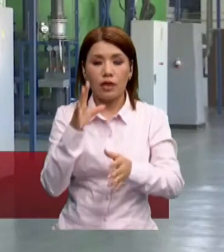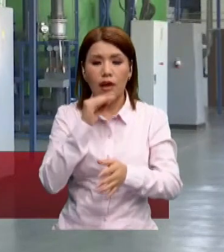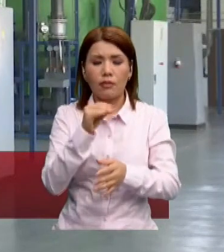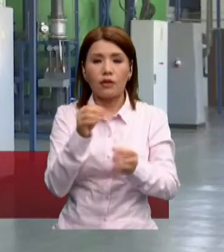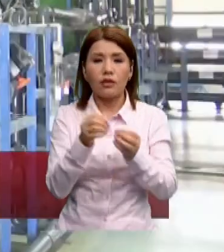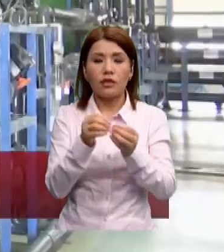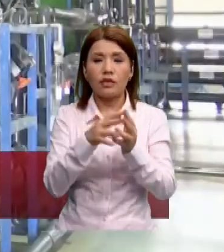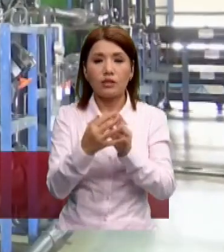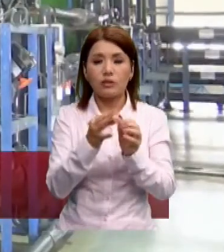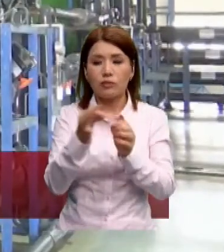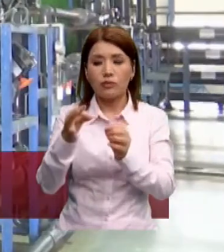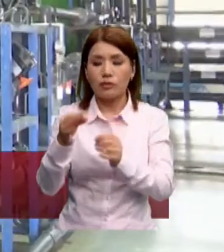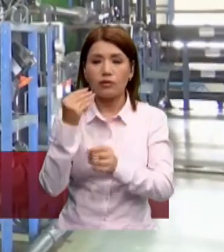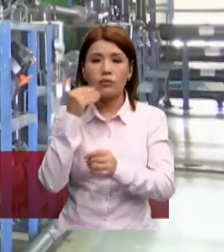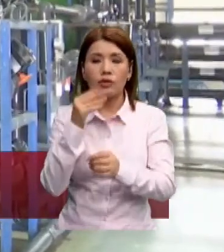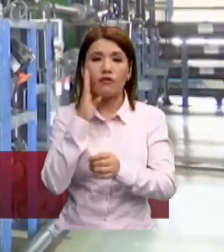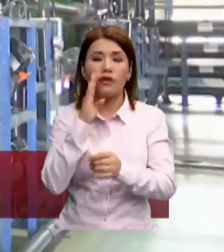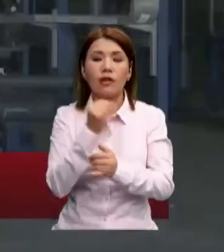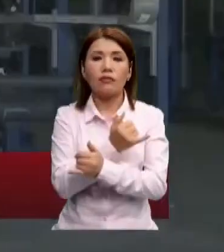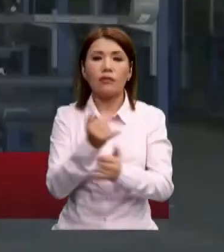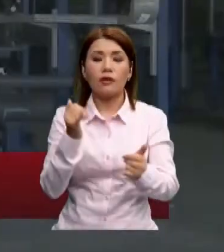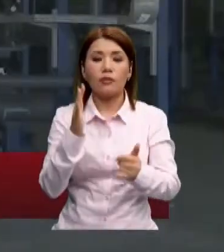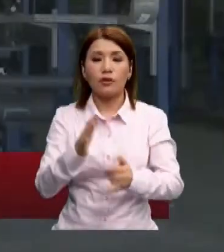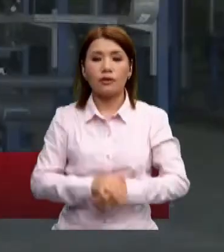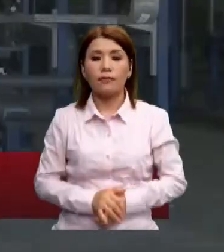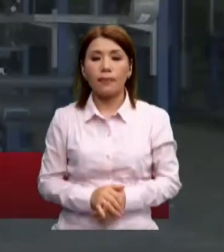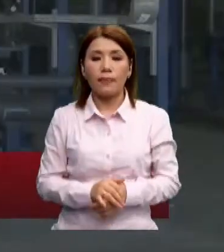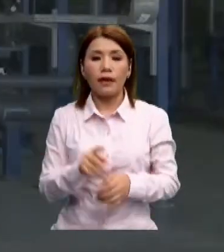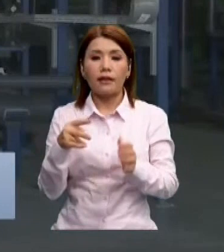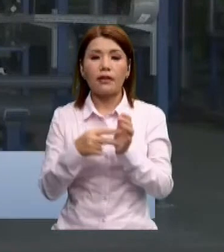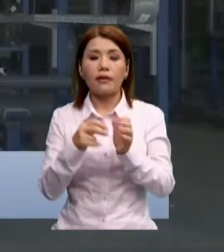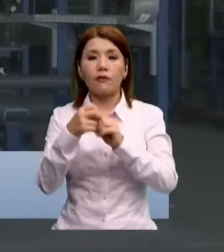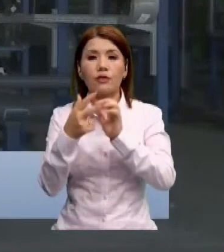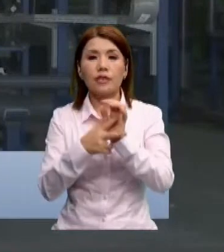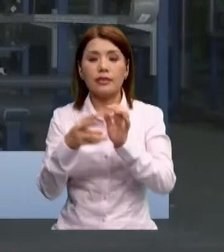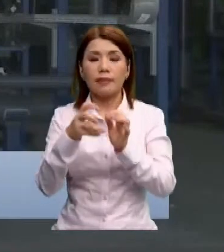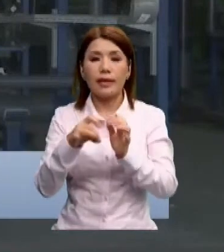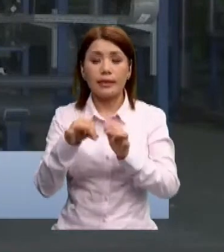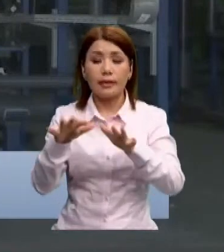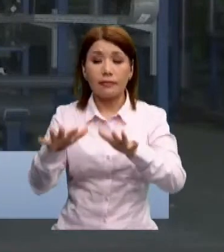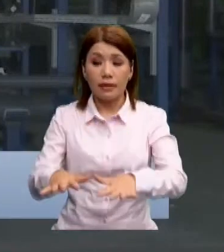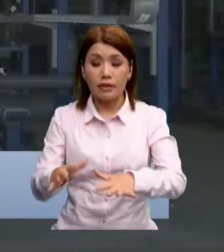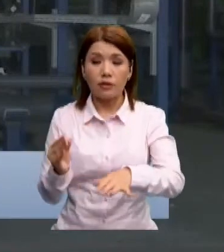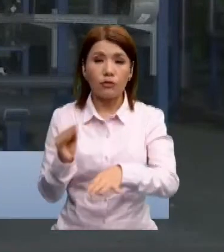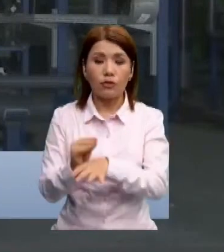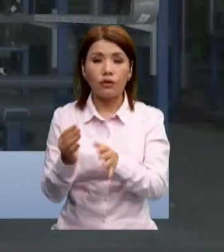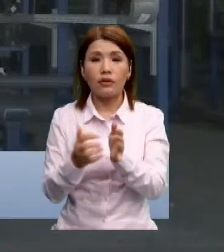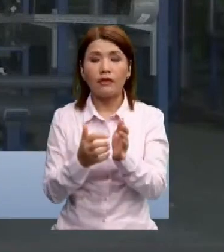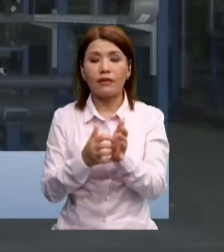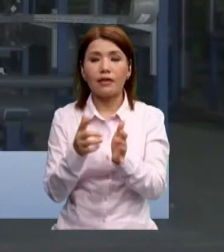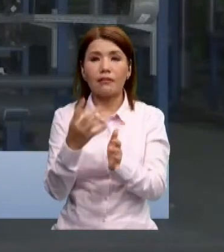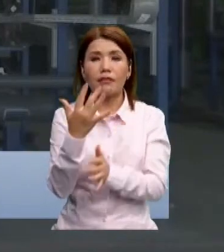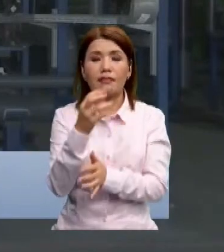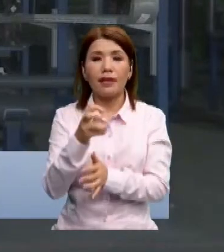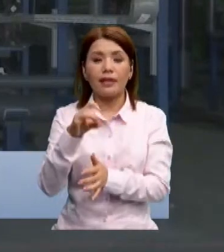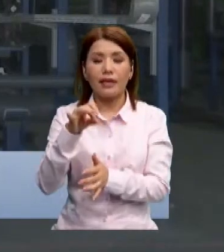ондаған ауылдарды сапалы ауыз сумен қамтамасыз етпек. Негізгі құны 18 миллиард болатын объекттің қазір қосымша жетпейтін 5 миллиард теңгесін